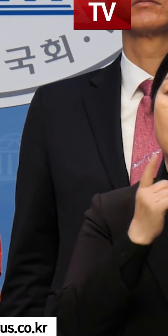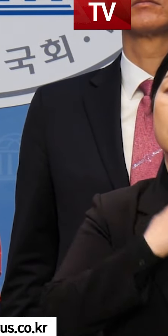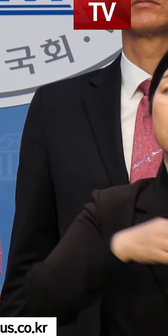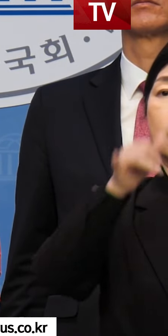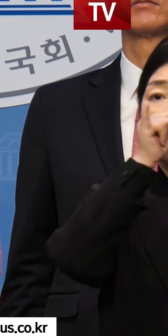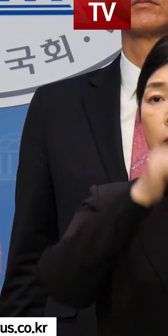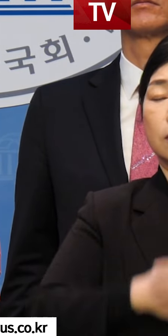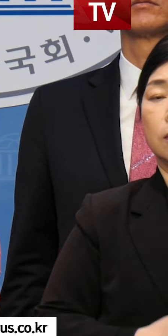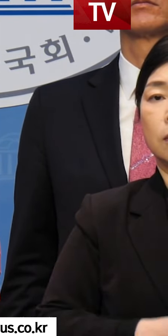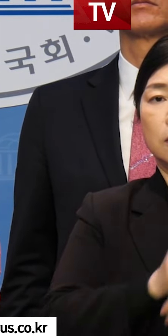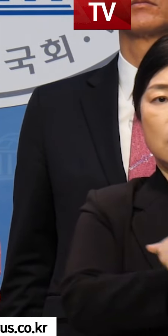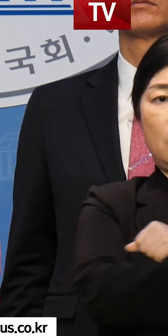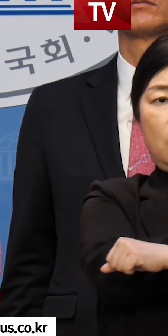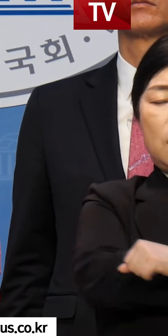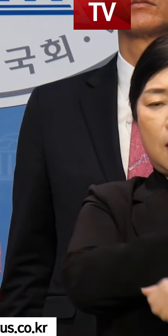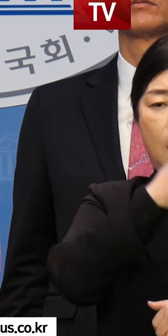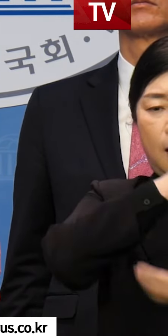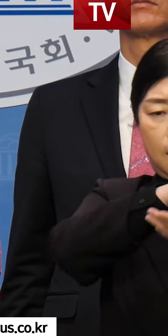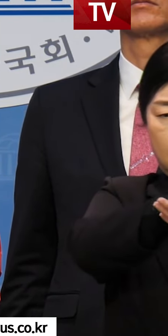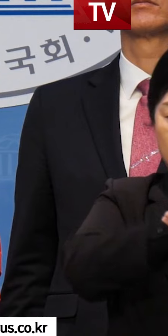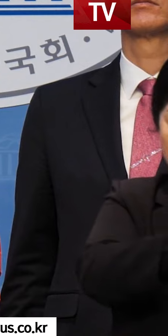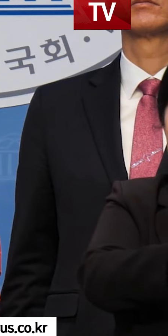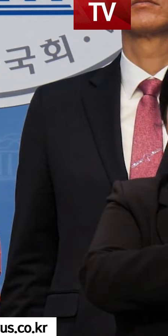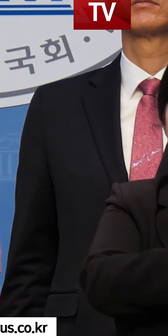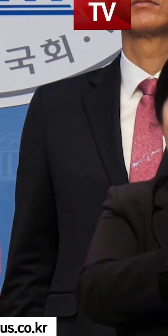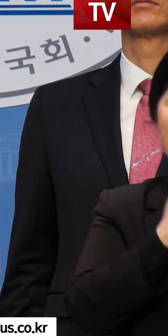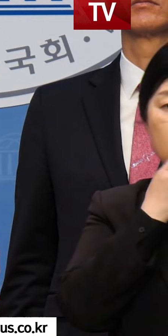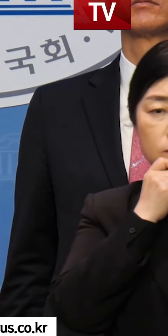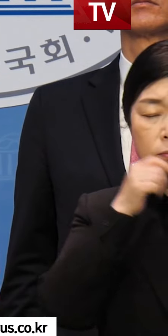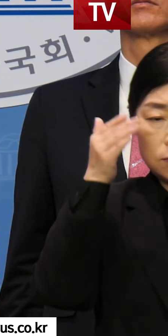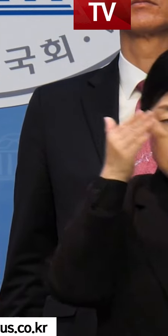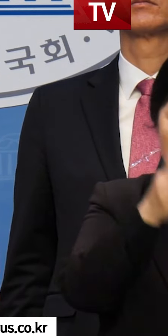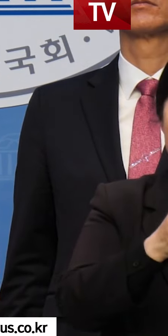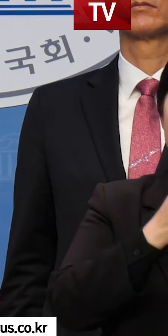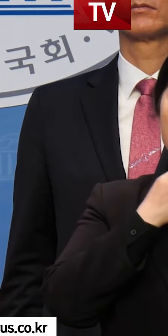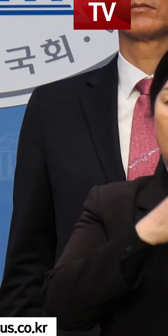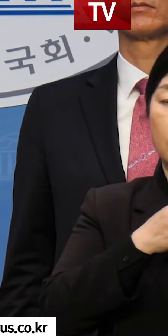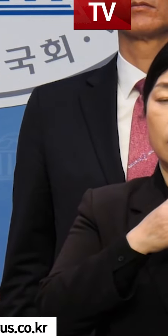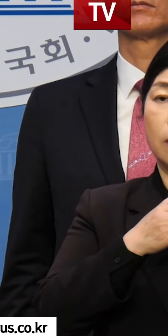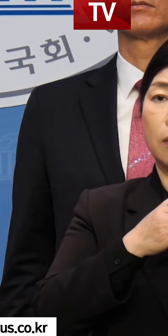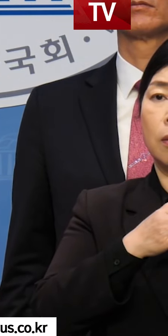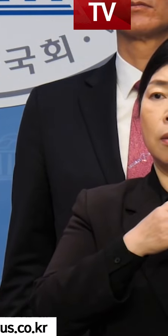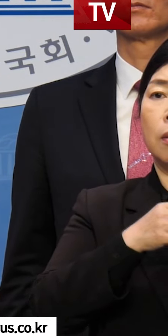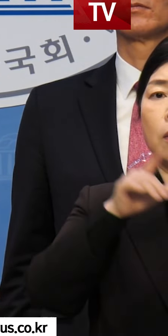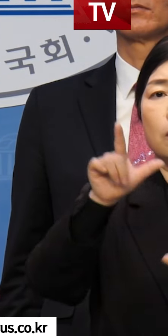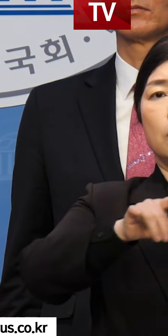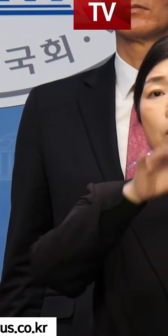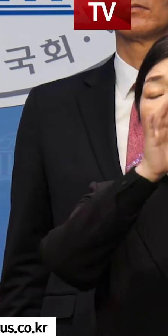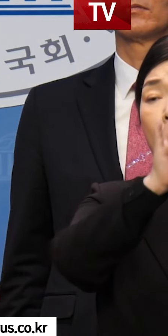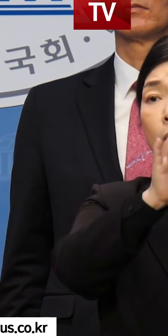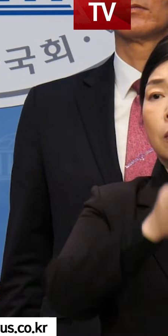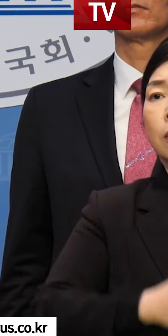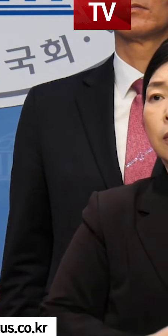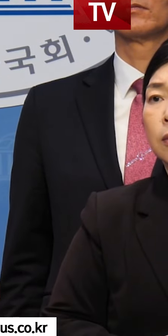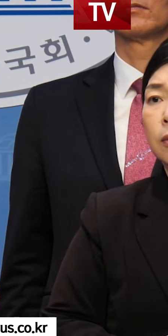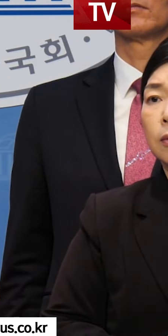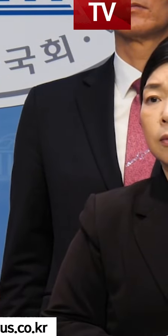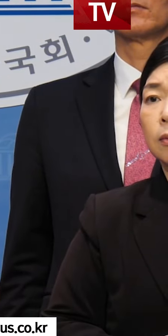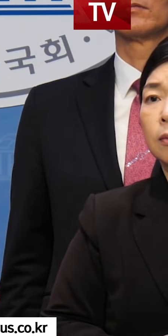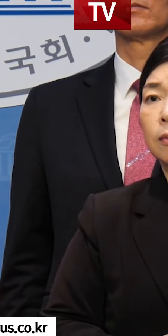오로지 권력을 움켜쥐는 데 도움이 되는 사안에만 집착하는 이재명